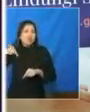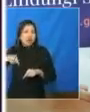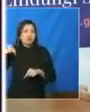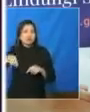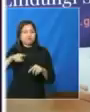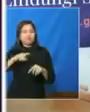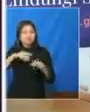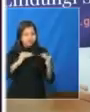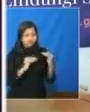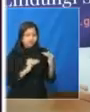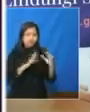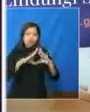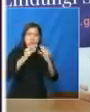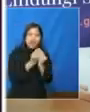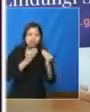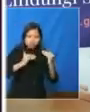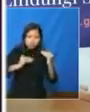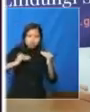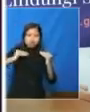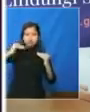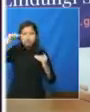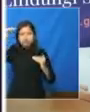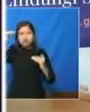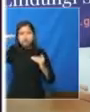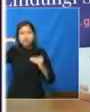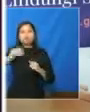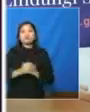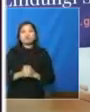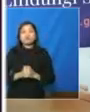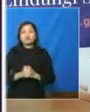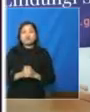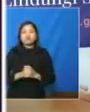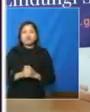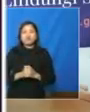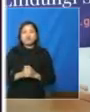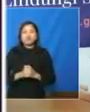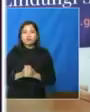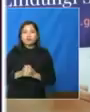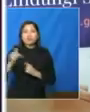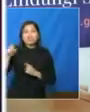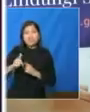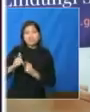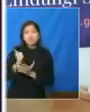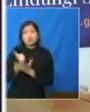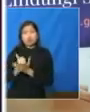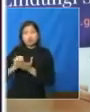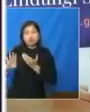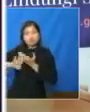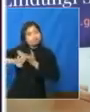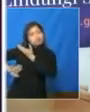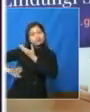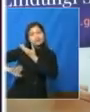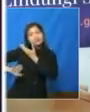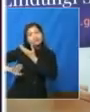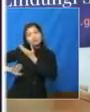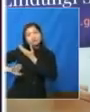sedang naik karena dua hal yang pertama bahwa kontak racing kita lakukan secara Intens sehingga kita